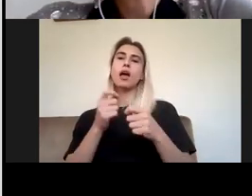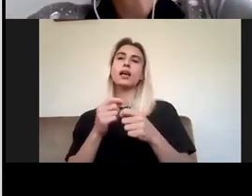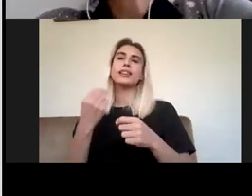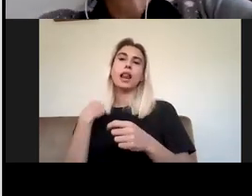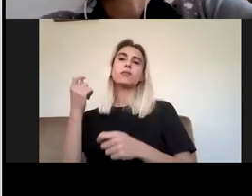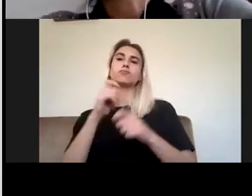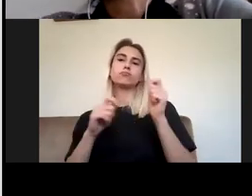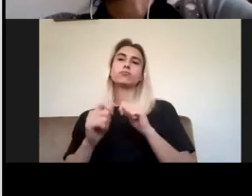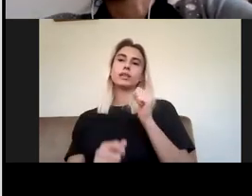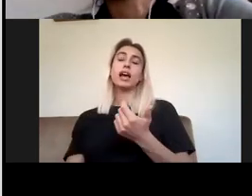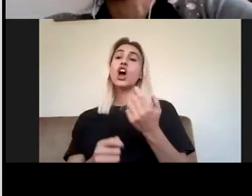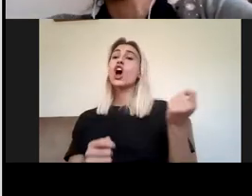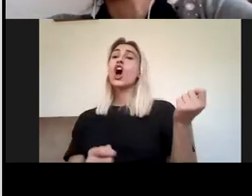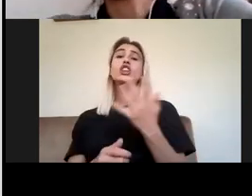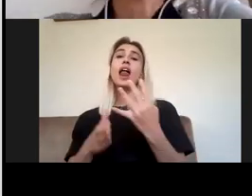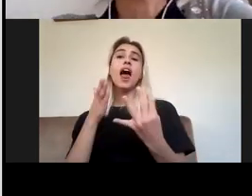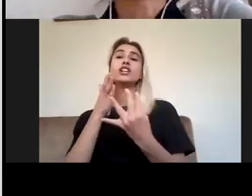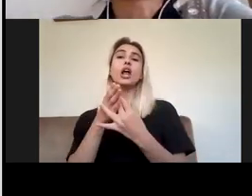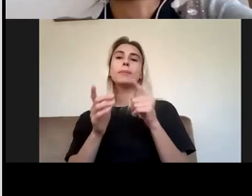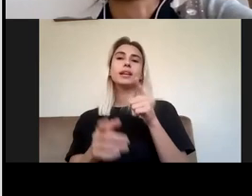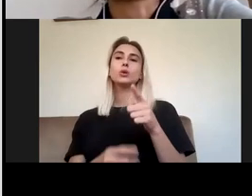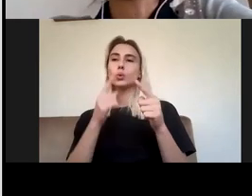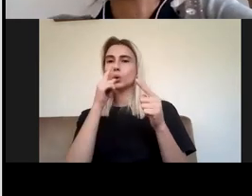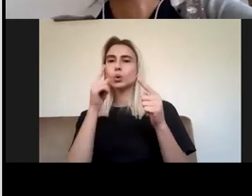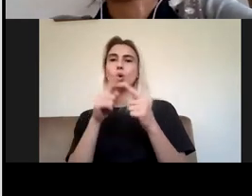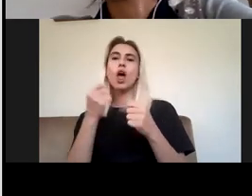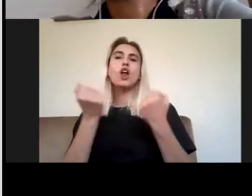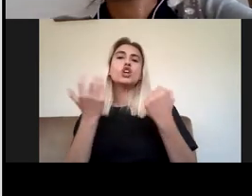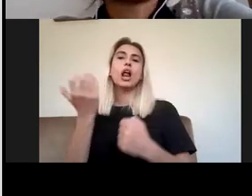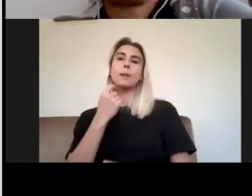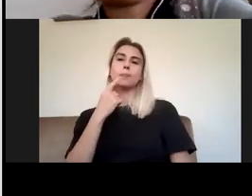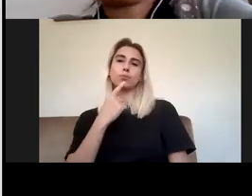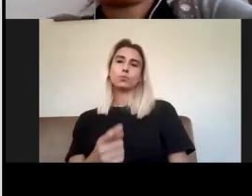kaç tane erişilebilir standartlarına uygun araç alalım mesela? Böyle bir soru var.